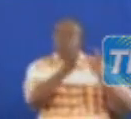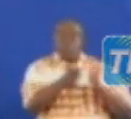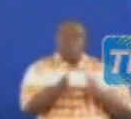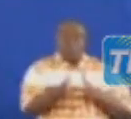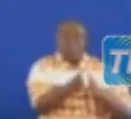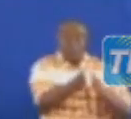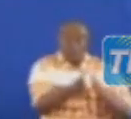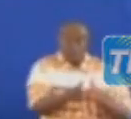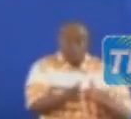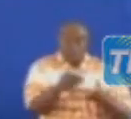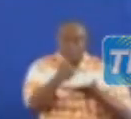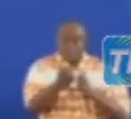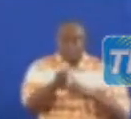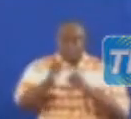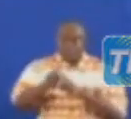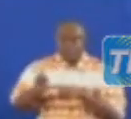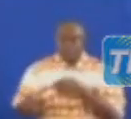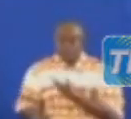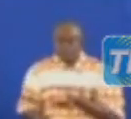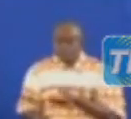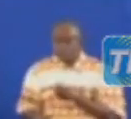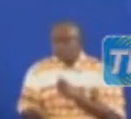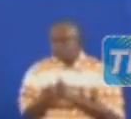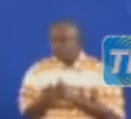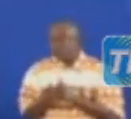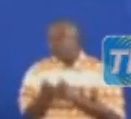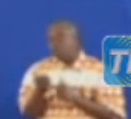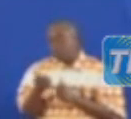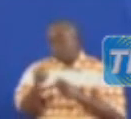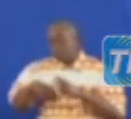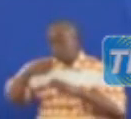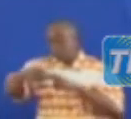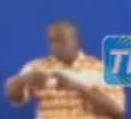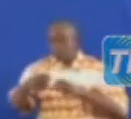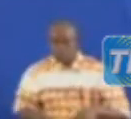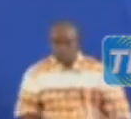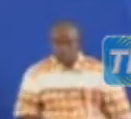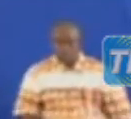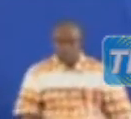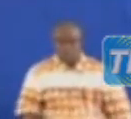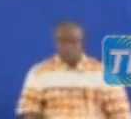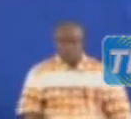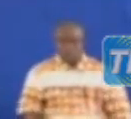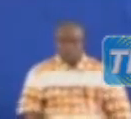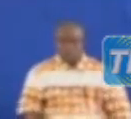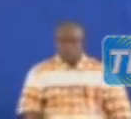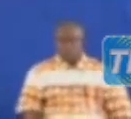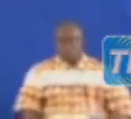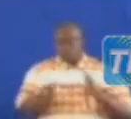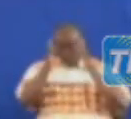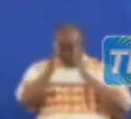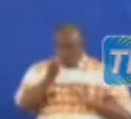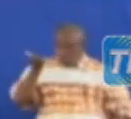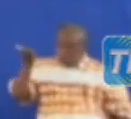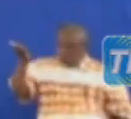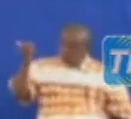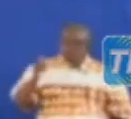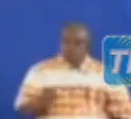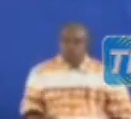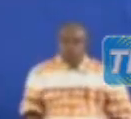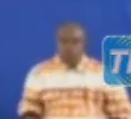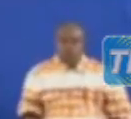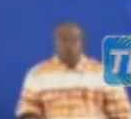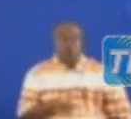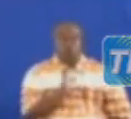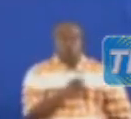sekta nyingine za uzalishaji na masuala mengine mtambuka. Mheshimiwa Spika, katika mwaka wa